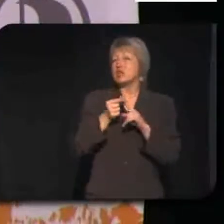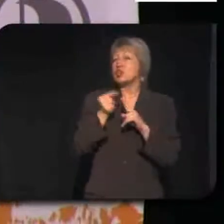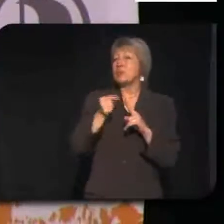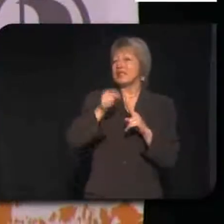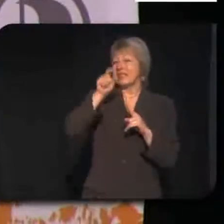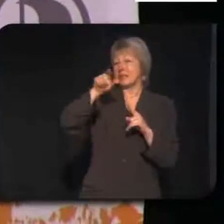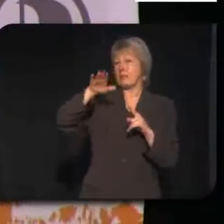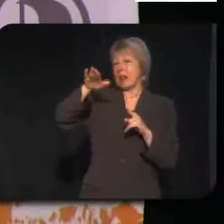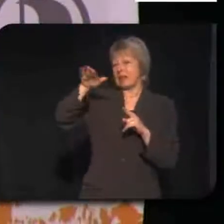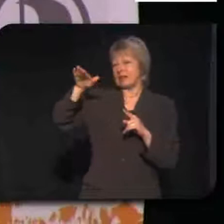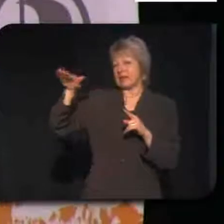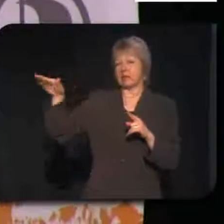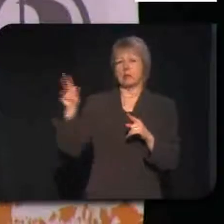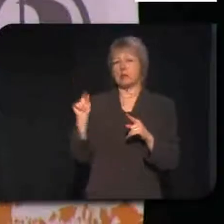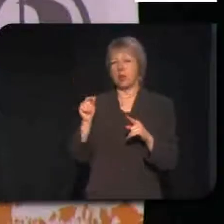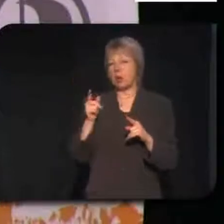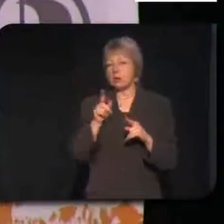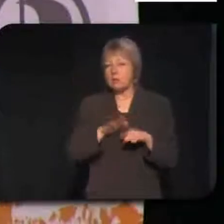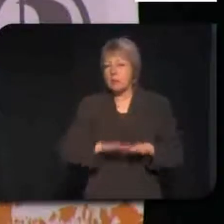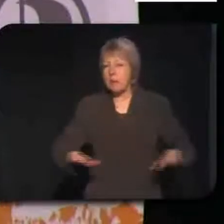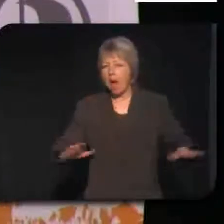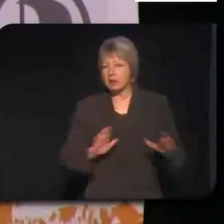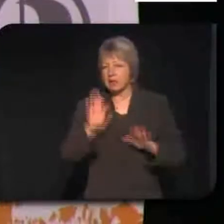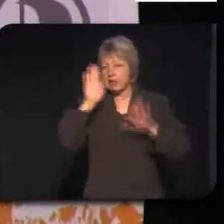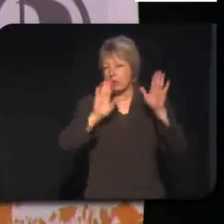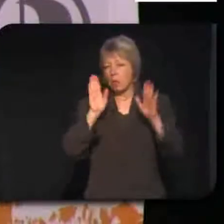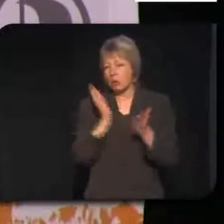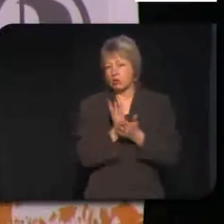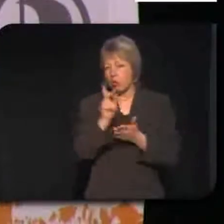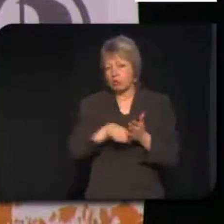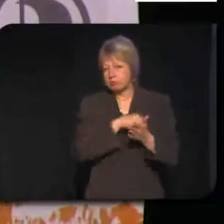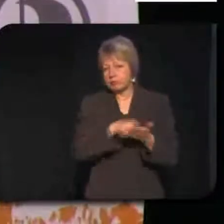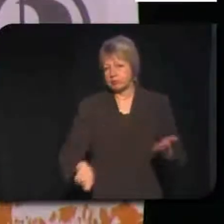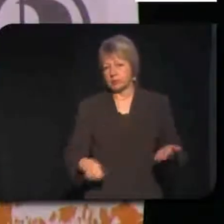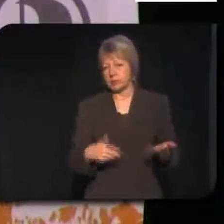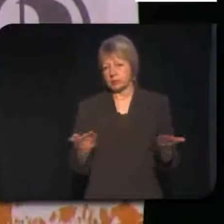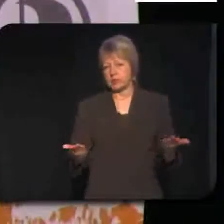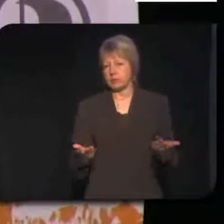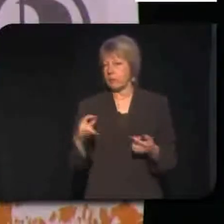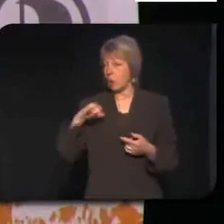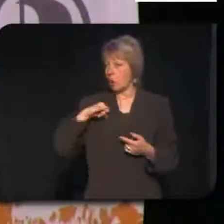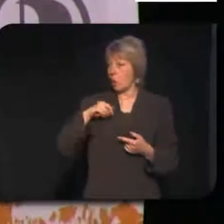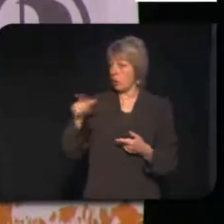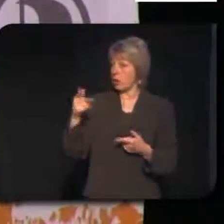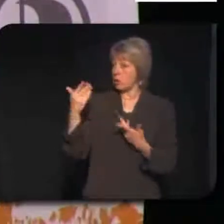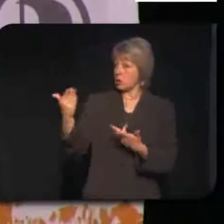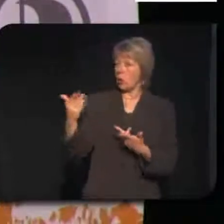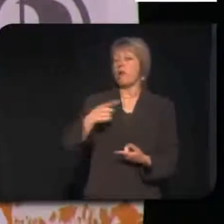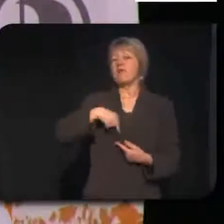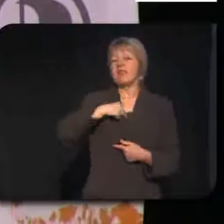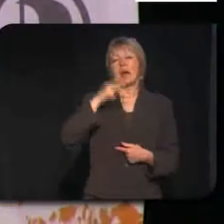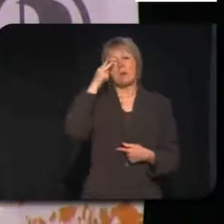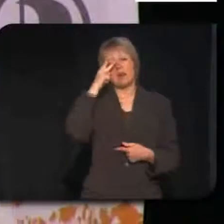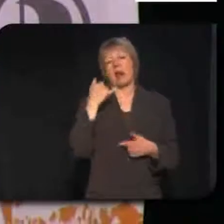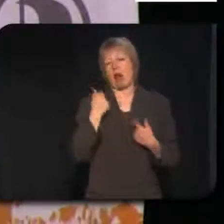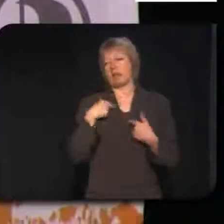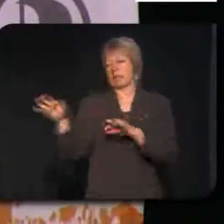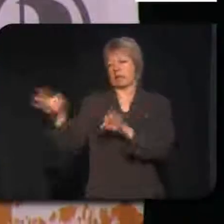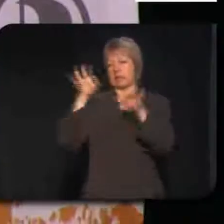basisdemokratische Fortsetzung findet zu anstrengend Liebe grün was wir Piraten machen weiter so